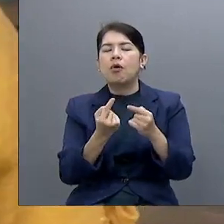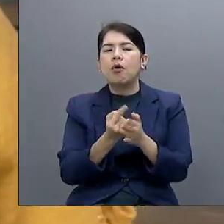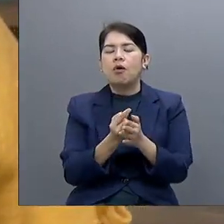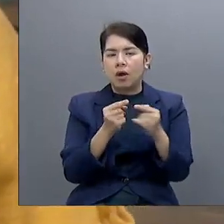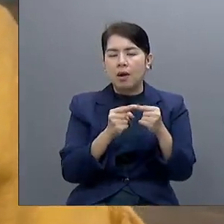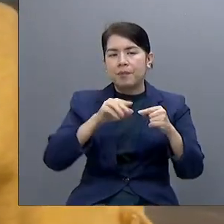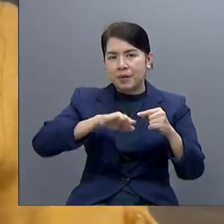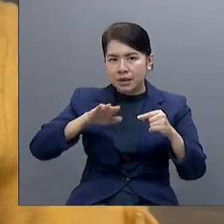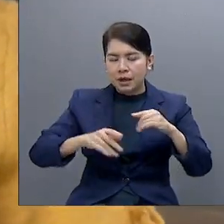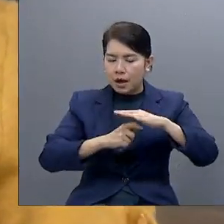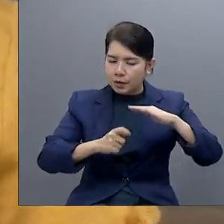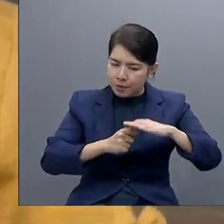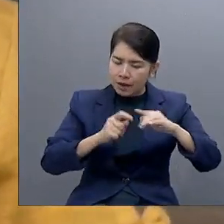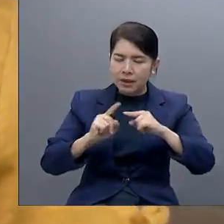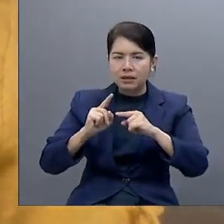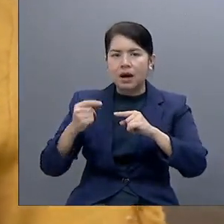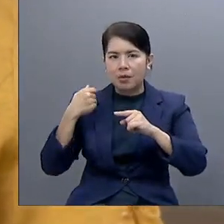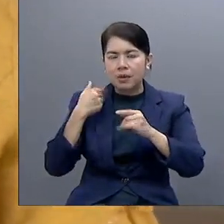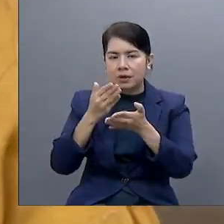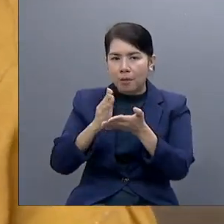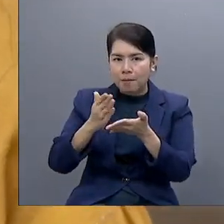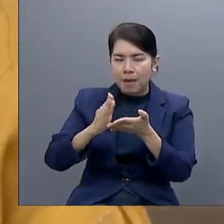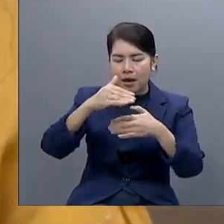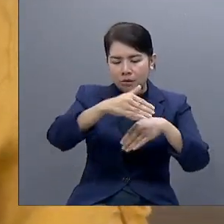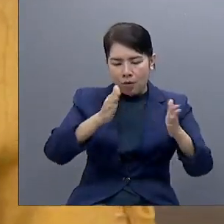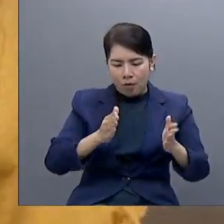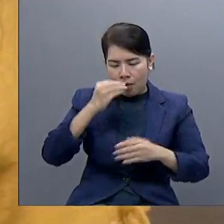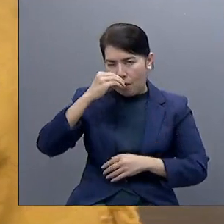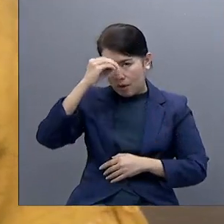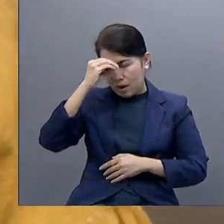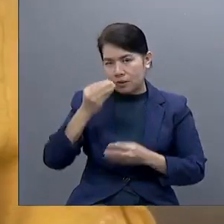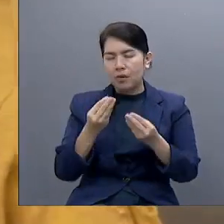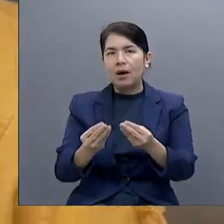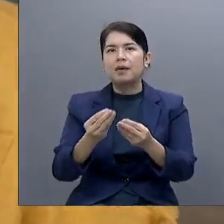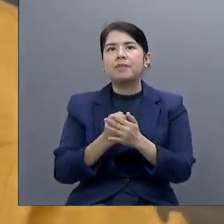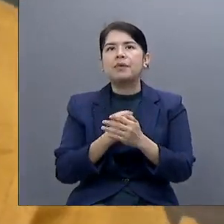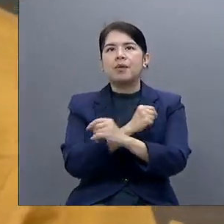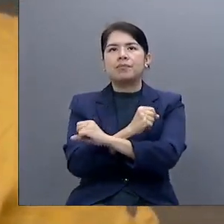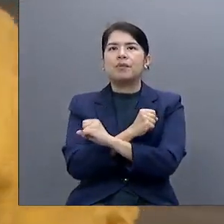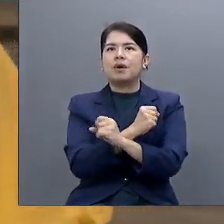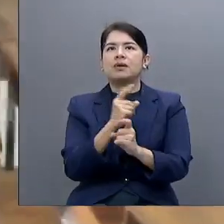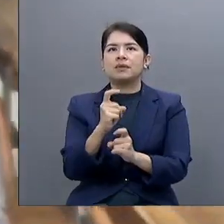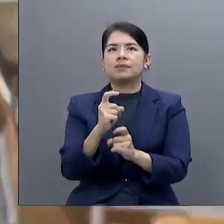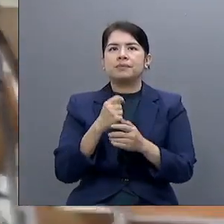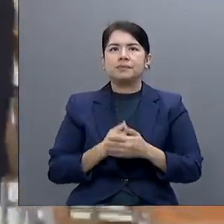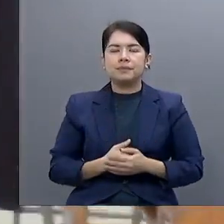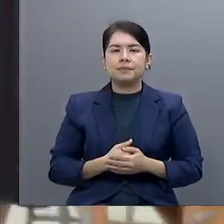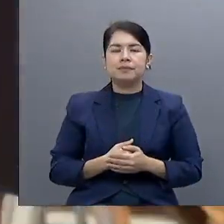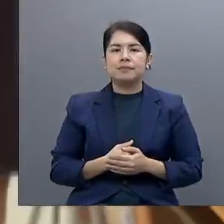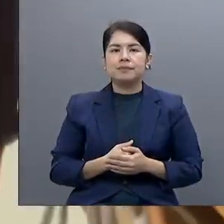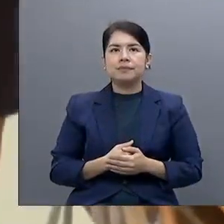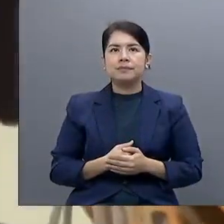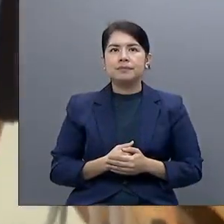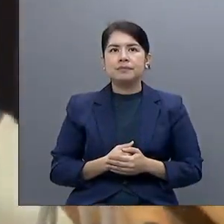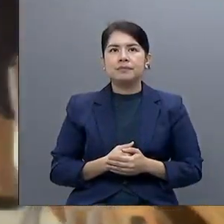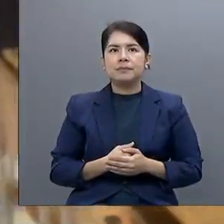นะคะจัดเคลียร์เอกสารแล้วก็ให้เด็กเข้าไปเรียนก่อนค่ะเน้นเรื่องความปลอดภัยของนักเรียนก่อนค่ะ ว่าที่ร้อยเ